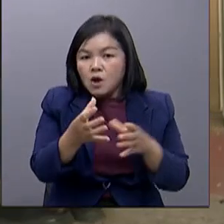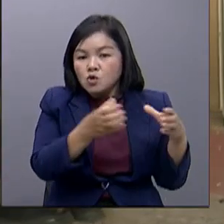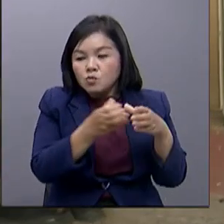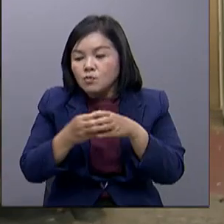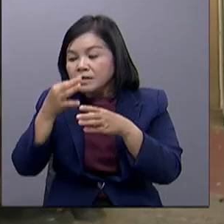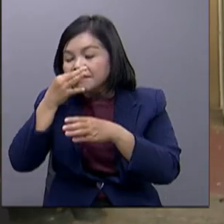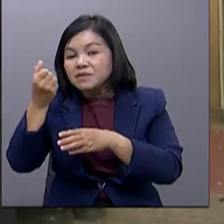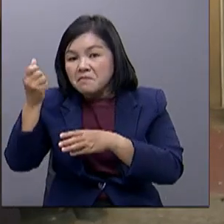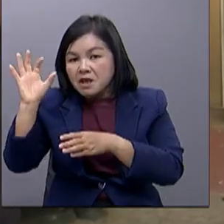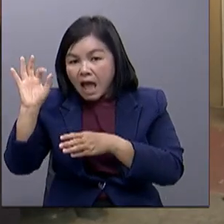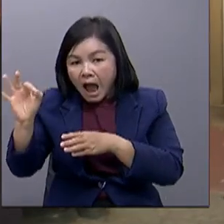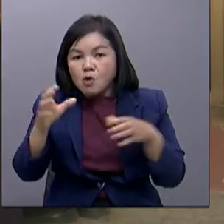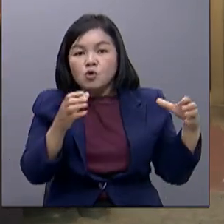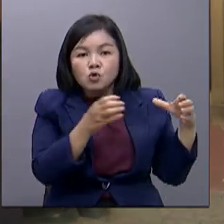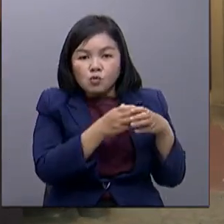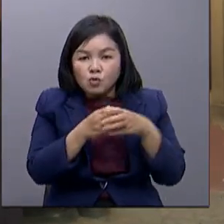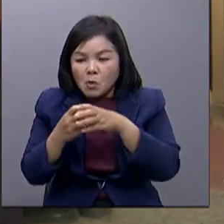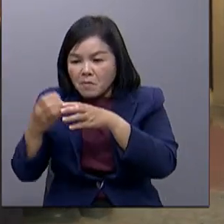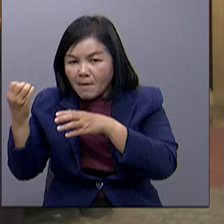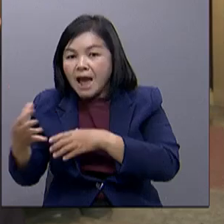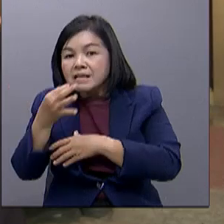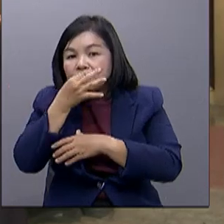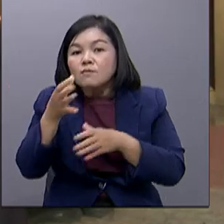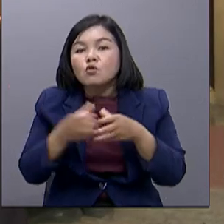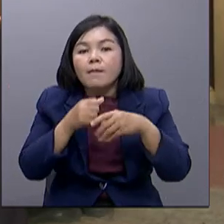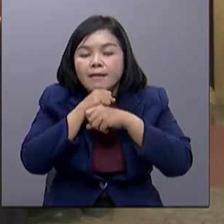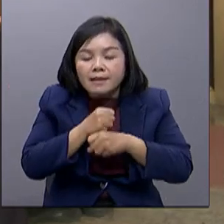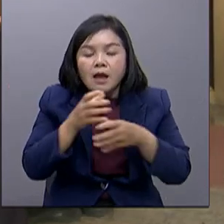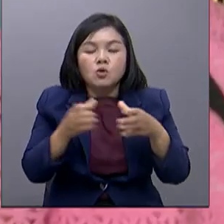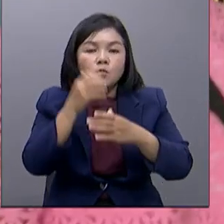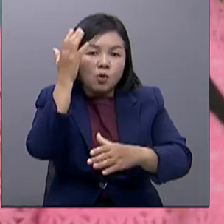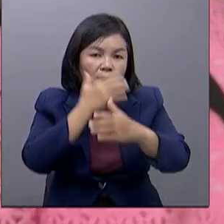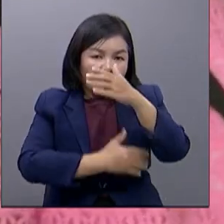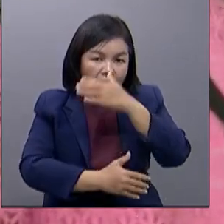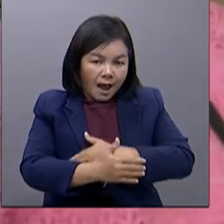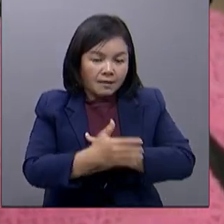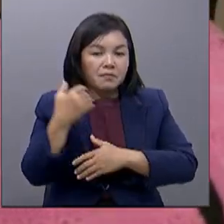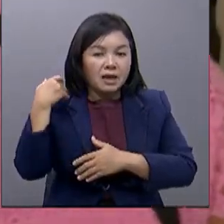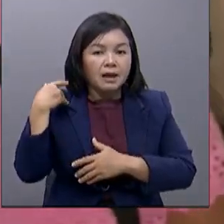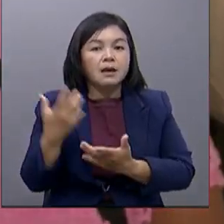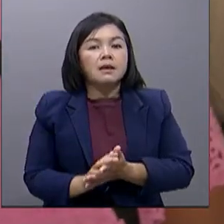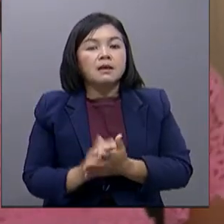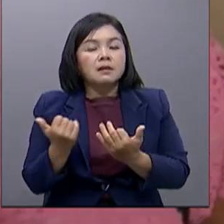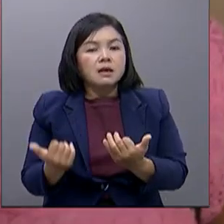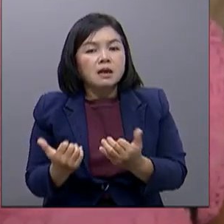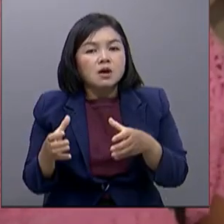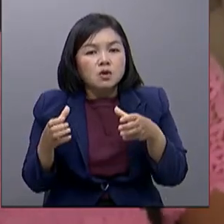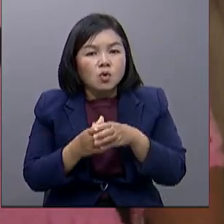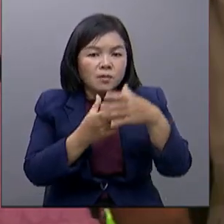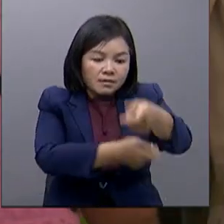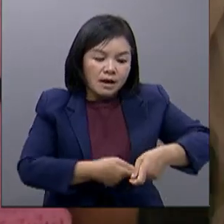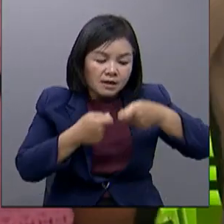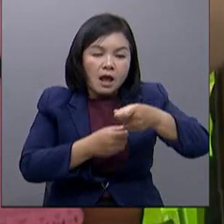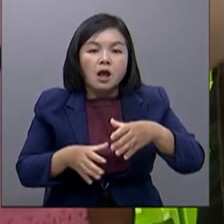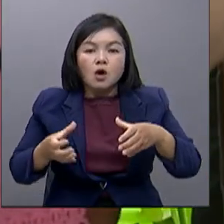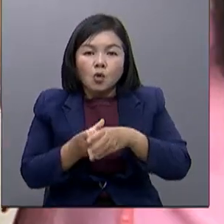อาชีพแล้วก็กลุ่มที่มีมากที่สุดก็คือคือกลุ่มผู้สูงอายุคนพิการอัตลักษณ์ 21คนรองลงมาก็เป็นกลุ่มทำสวนป่าไม้